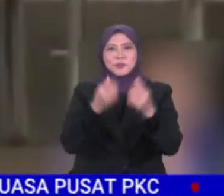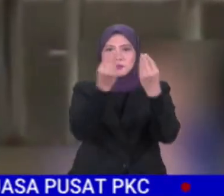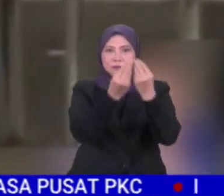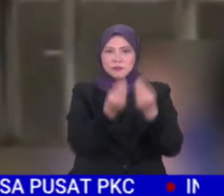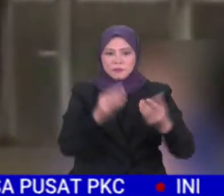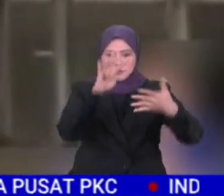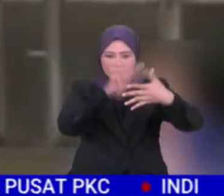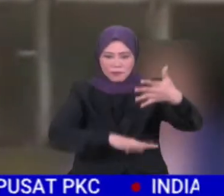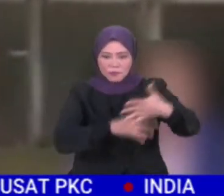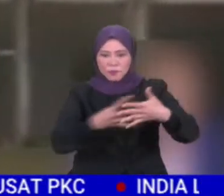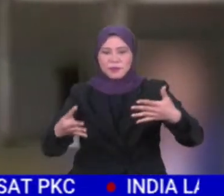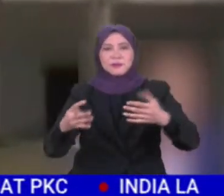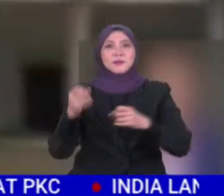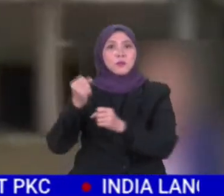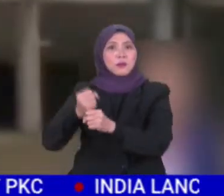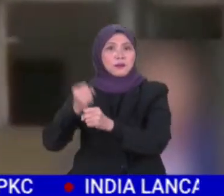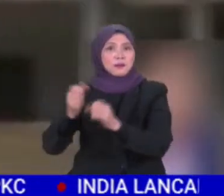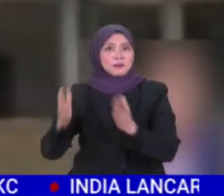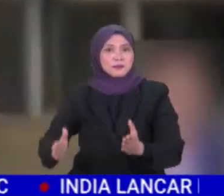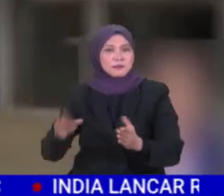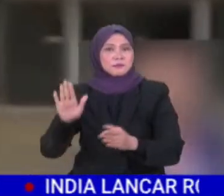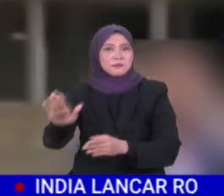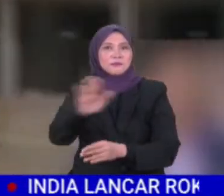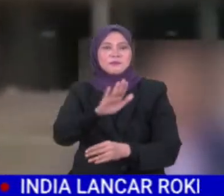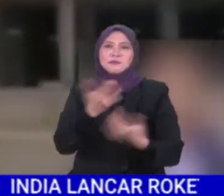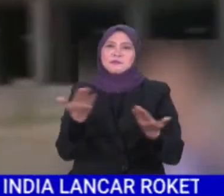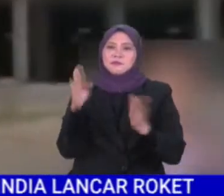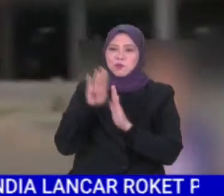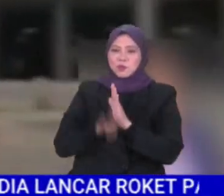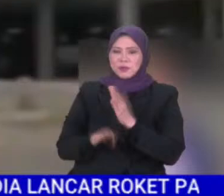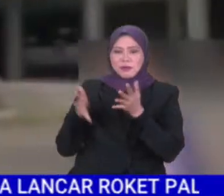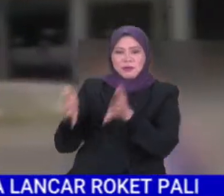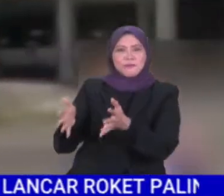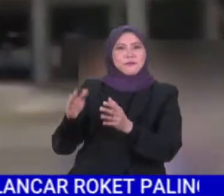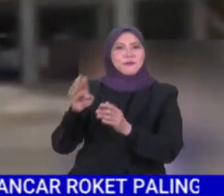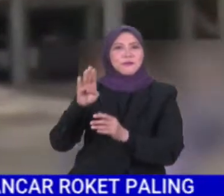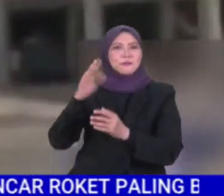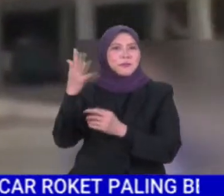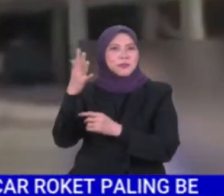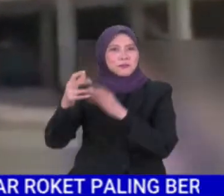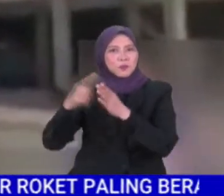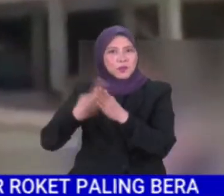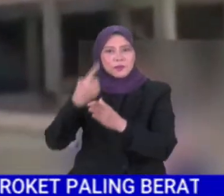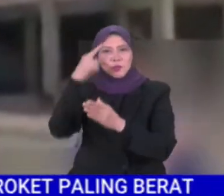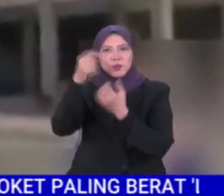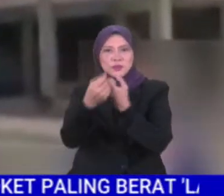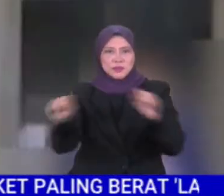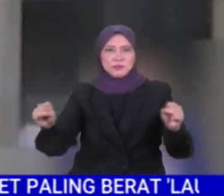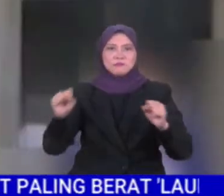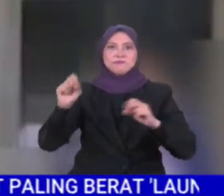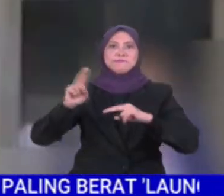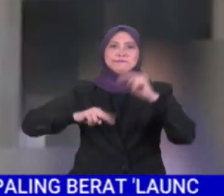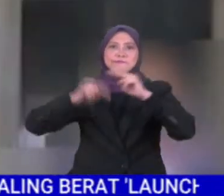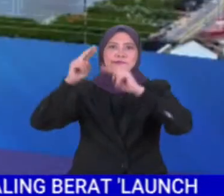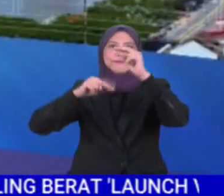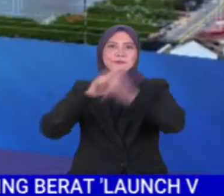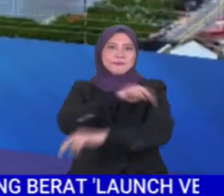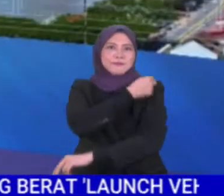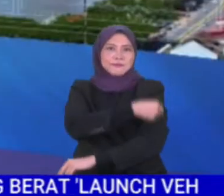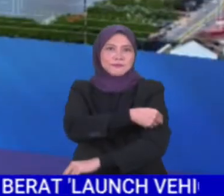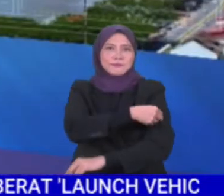tempo terbit kontraktor berbagi kurang 15 bulan lagi untuk menyiapkan Hospital berkenaan